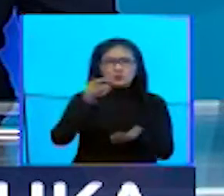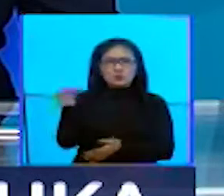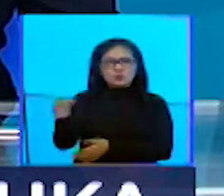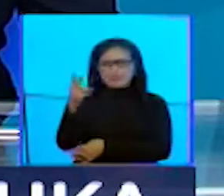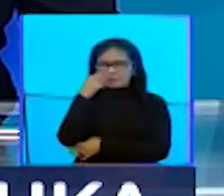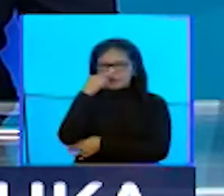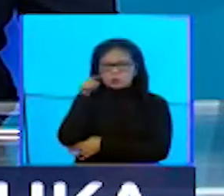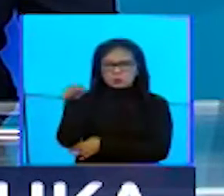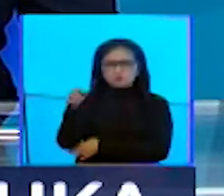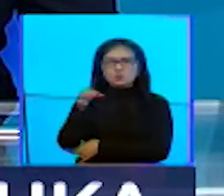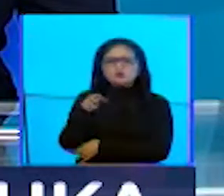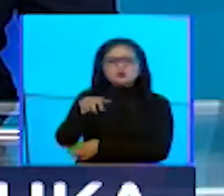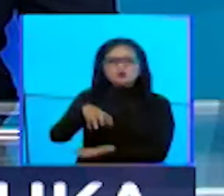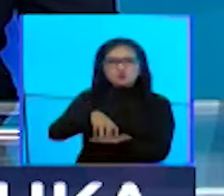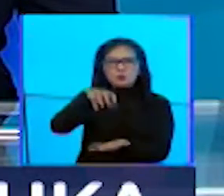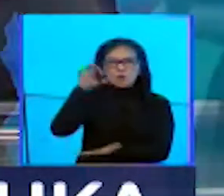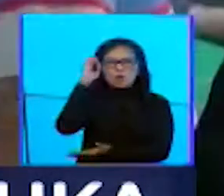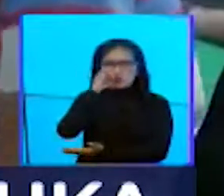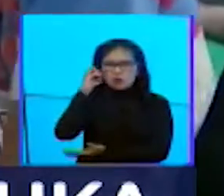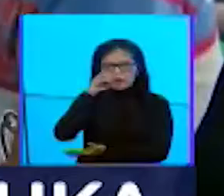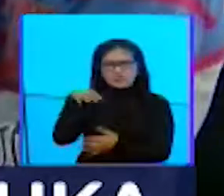zona risiko sedang.